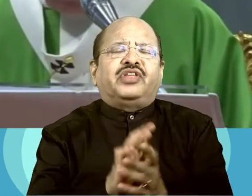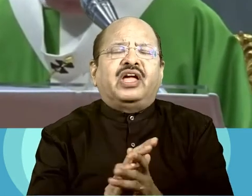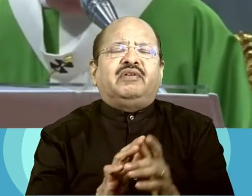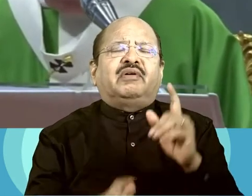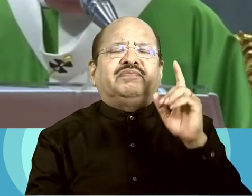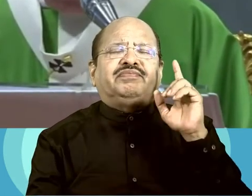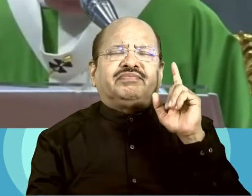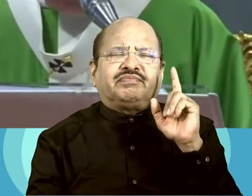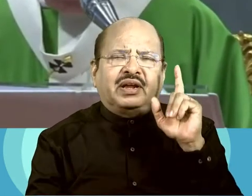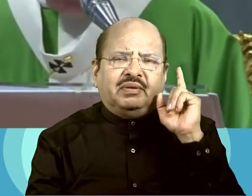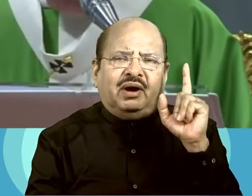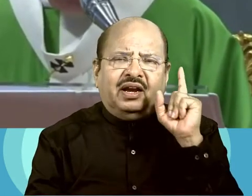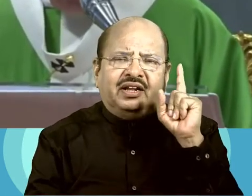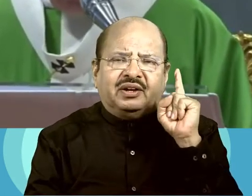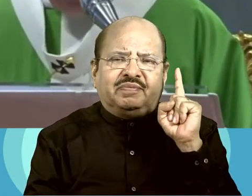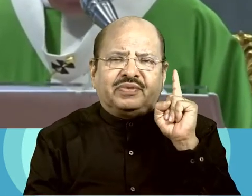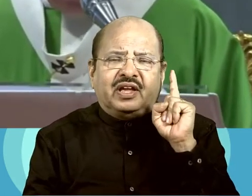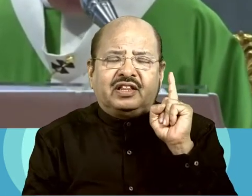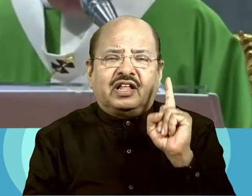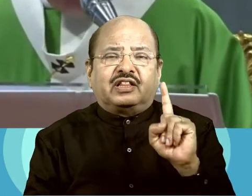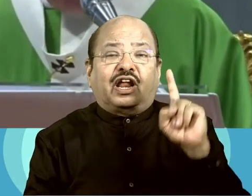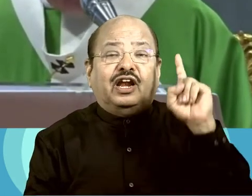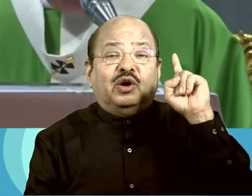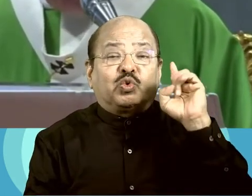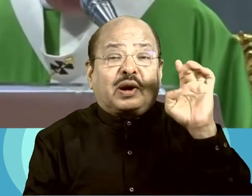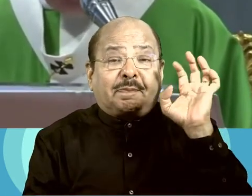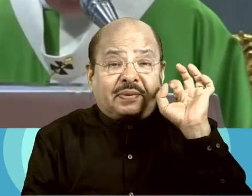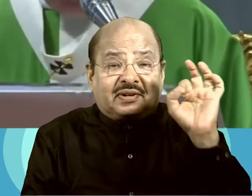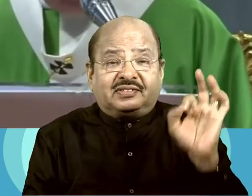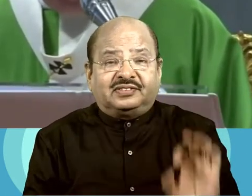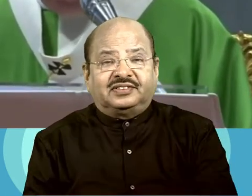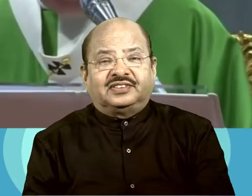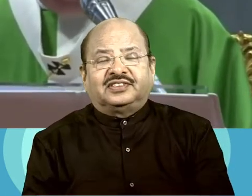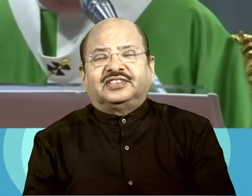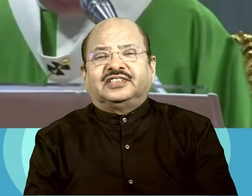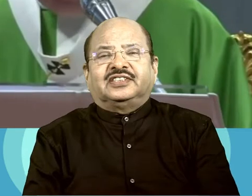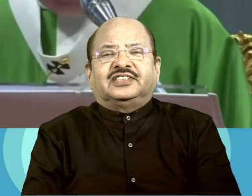അതെല്ലാം ദൈവം പരിപാലിക്കും എന്ന നല്ല ഉറപ്പ്.